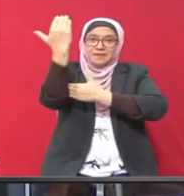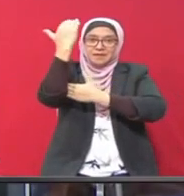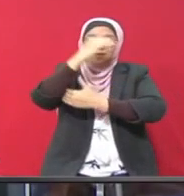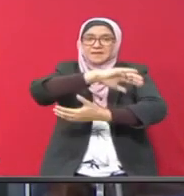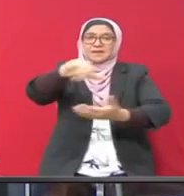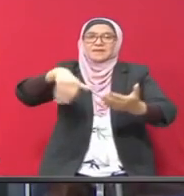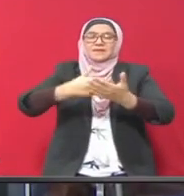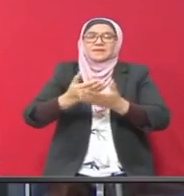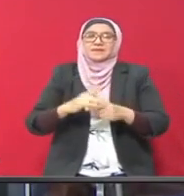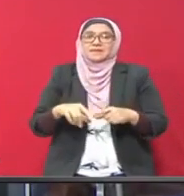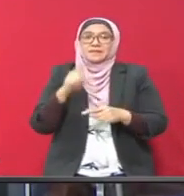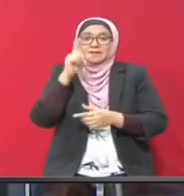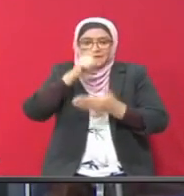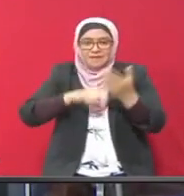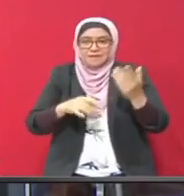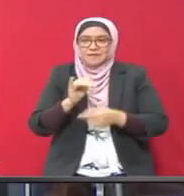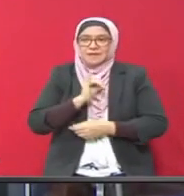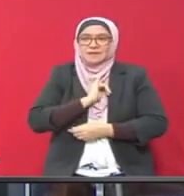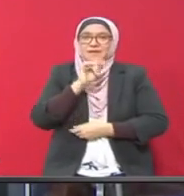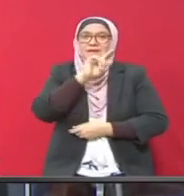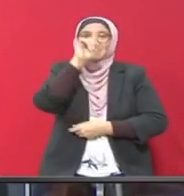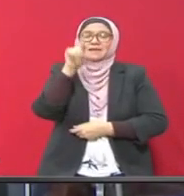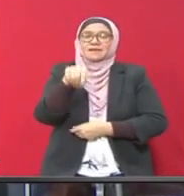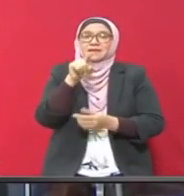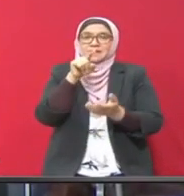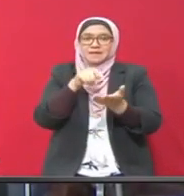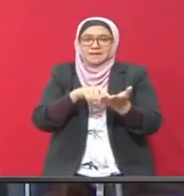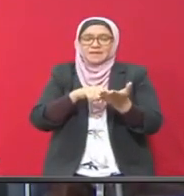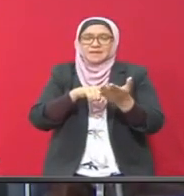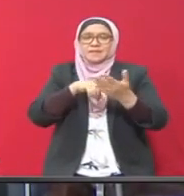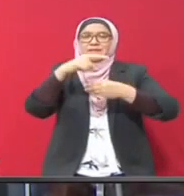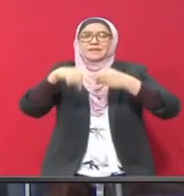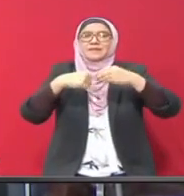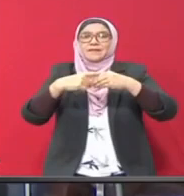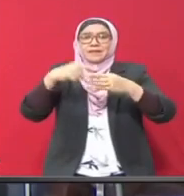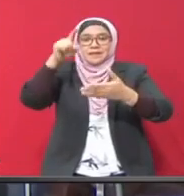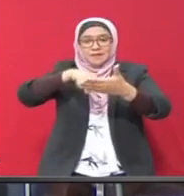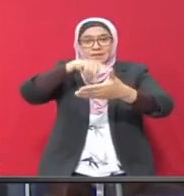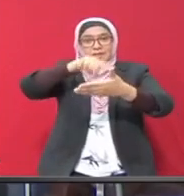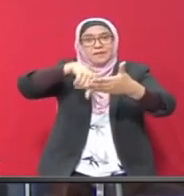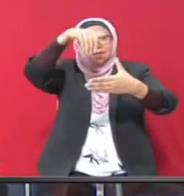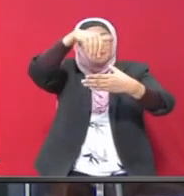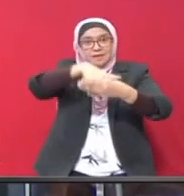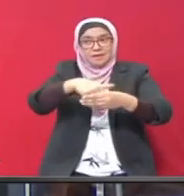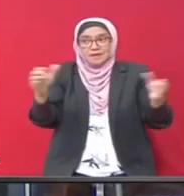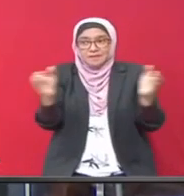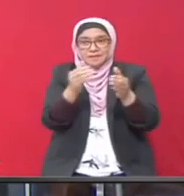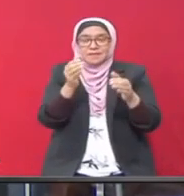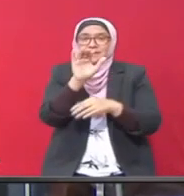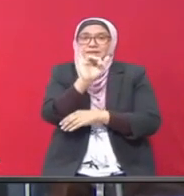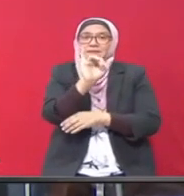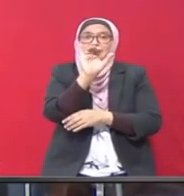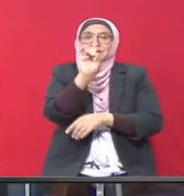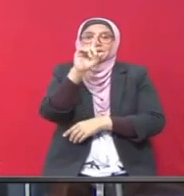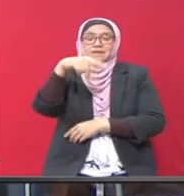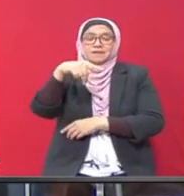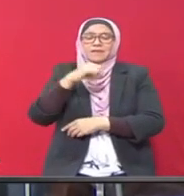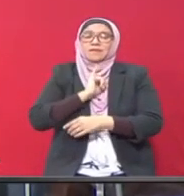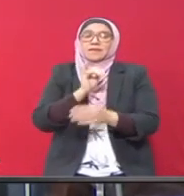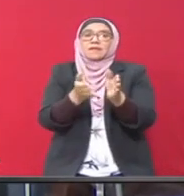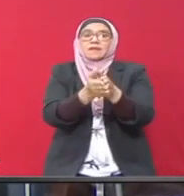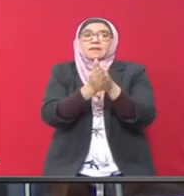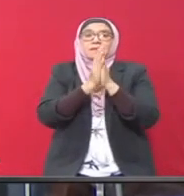yang ingin saya tanyakan ini adalah mengenai Jalan Raya kecil.co info two Saya minta Perdana